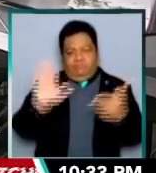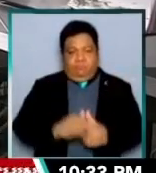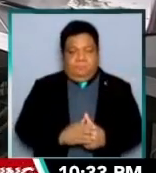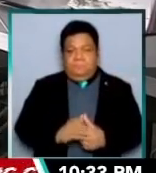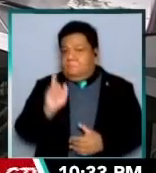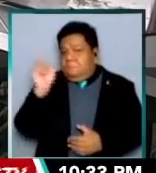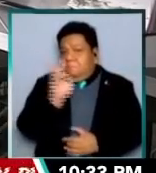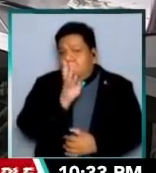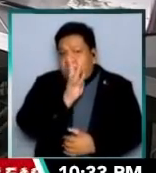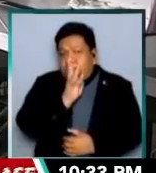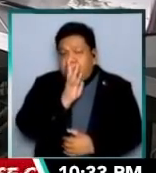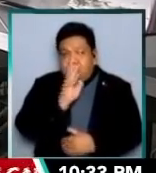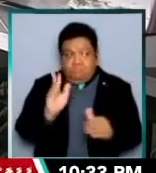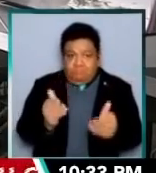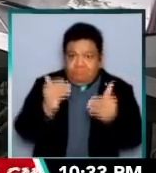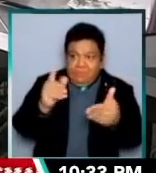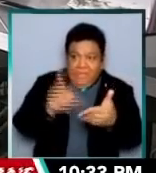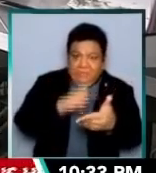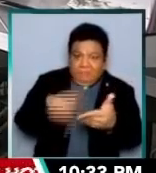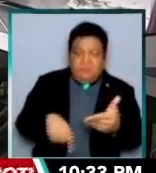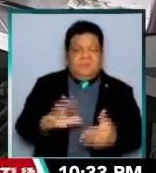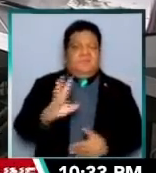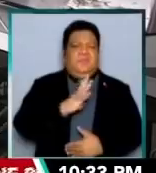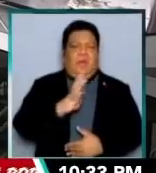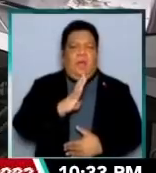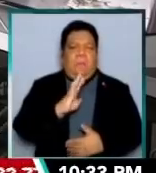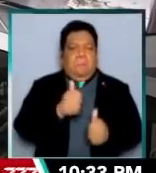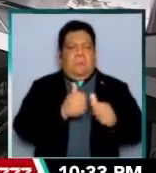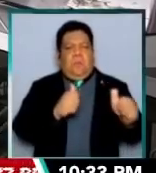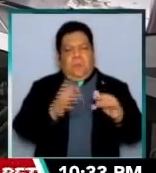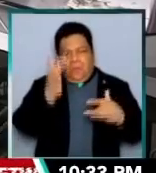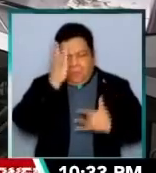para maiwasan yung mga sakit na yung nasa ating bansa.